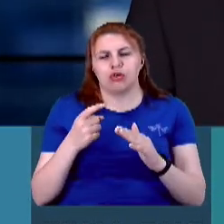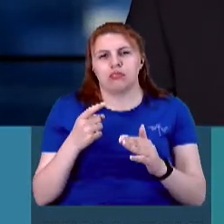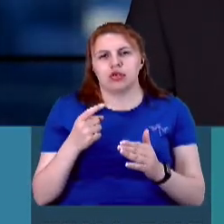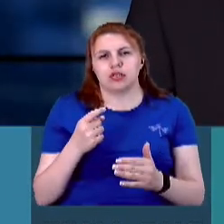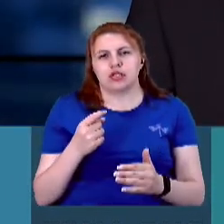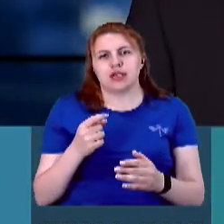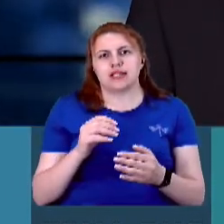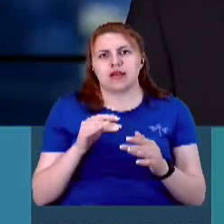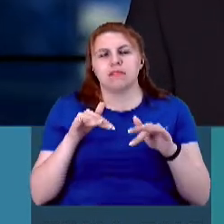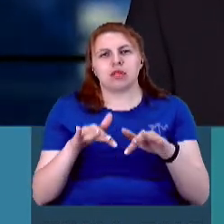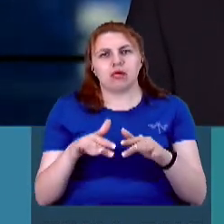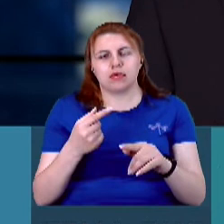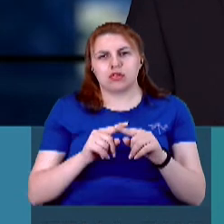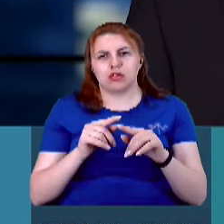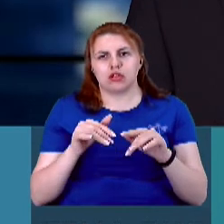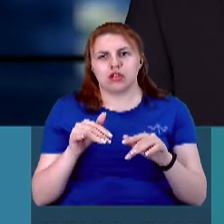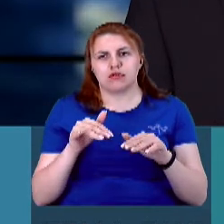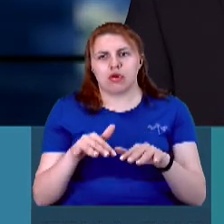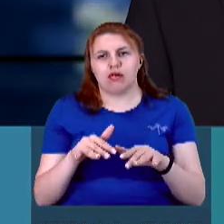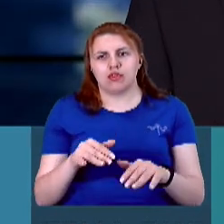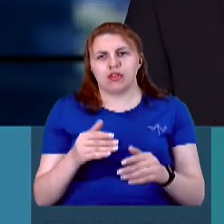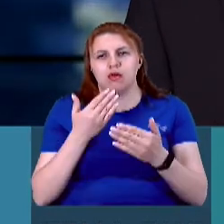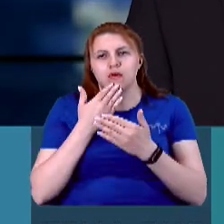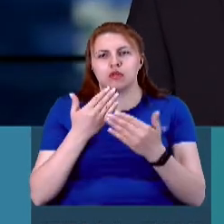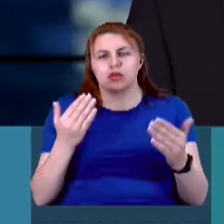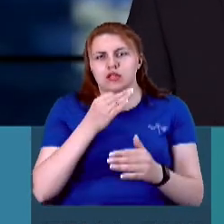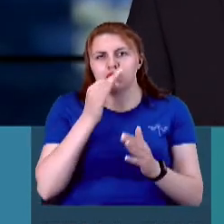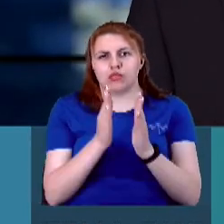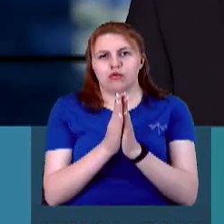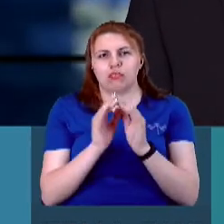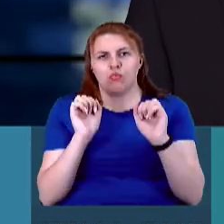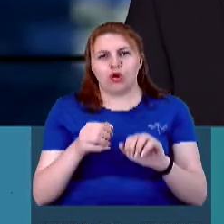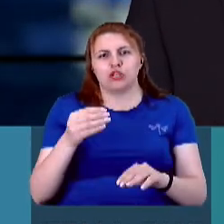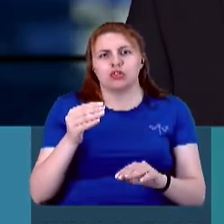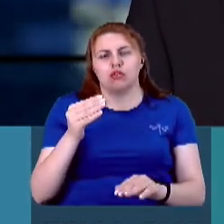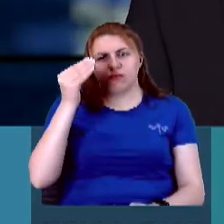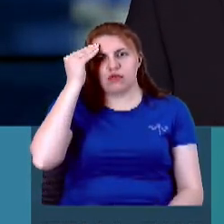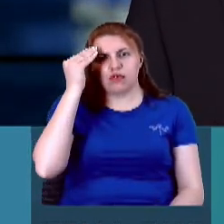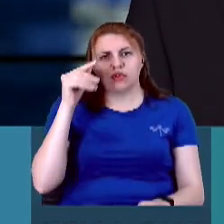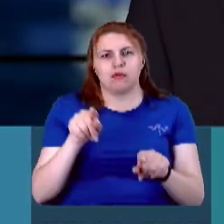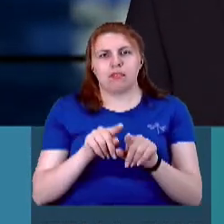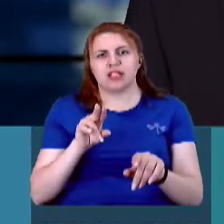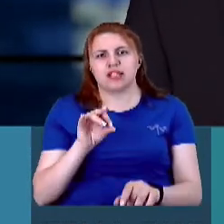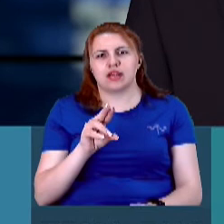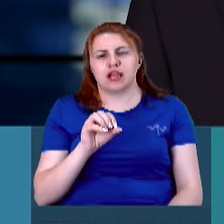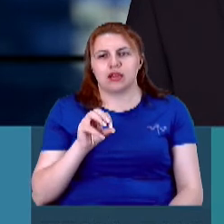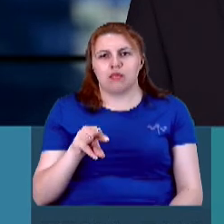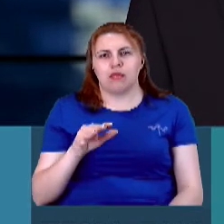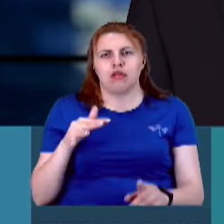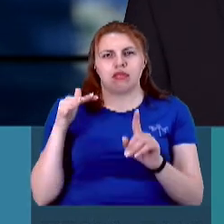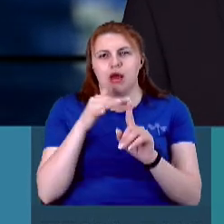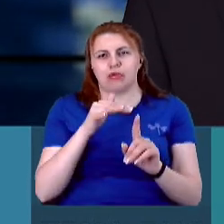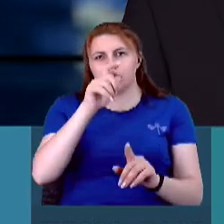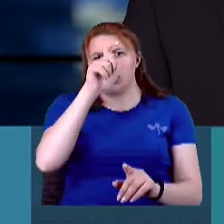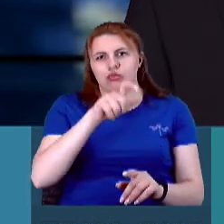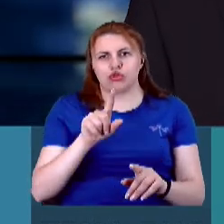Наостанок до вас запитання. Скажіть, будь ласка, чи можна вважати цей випадок таким прецедентом нападу на людей,